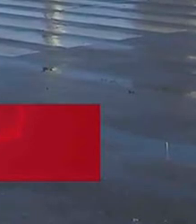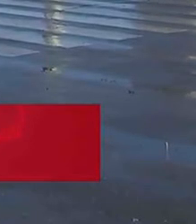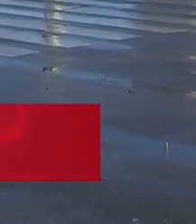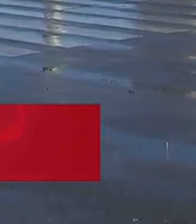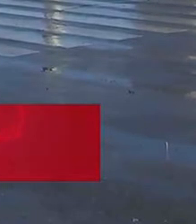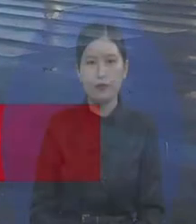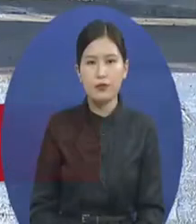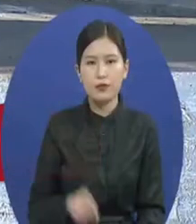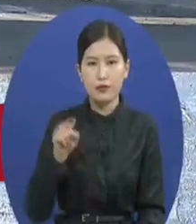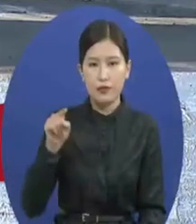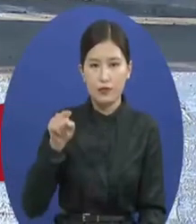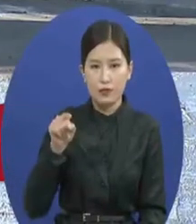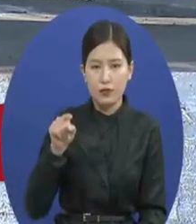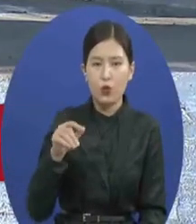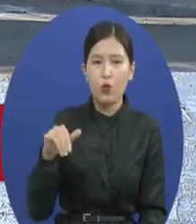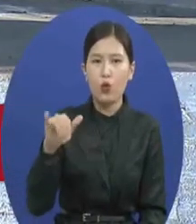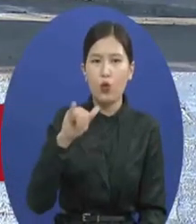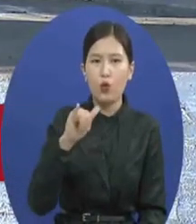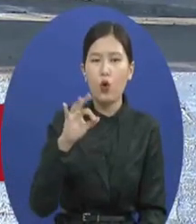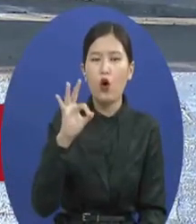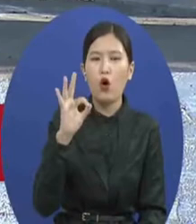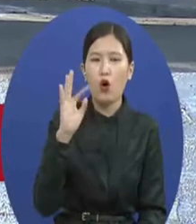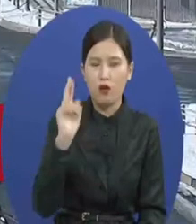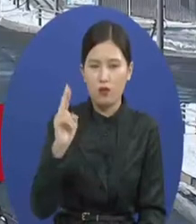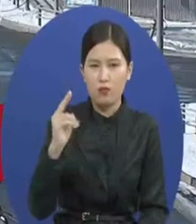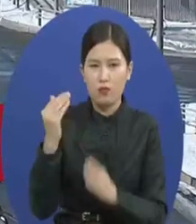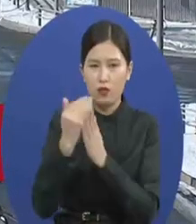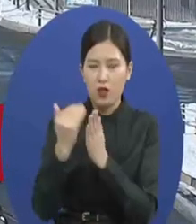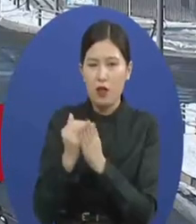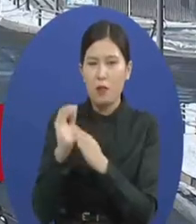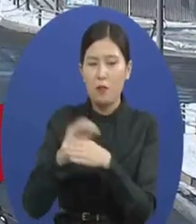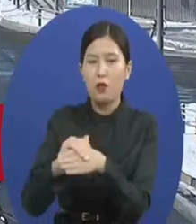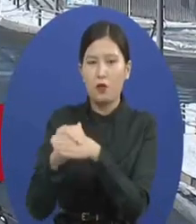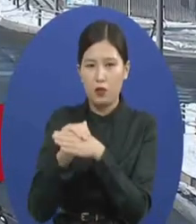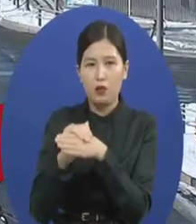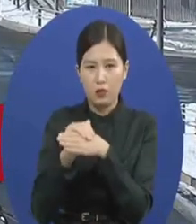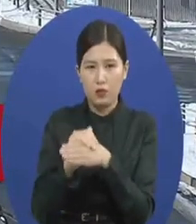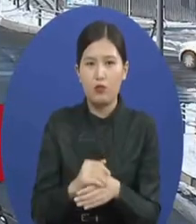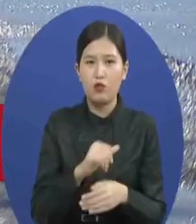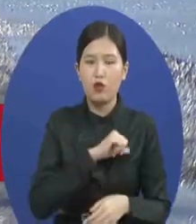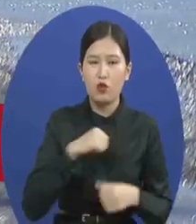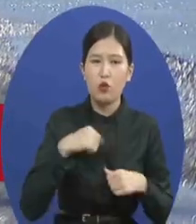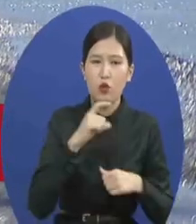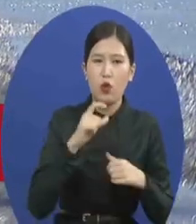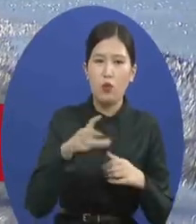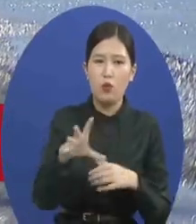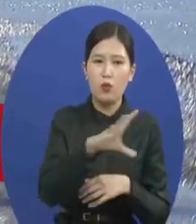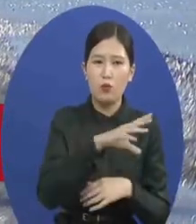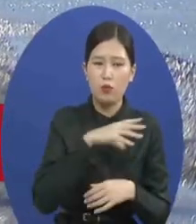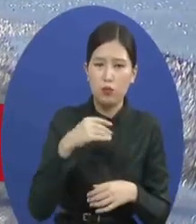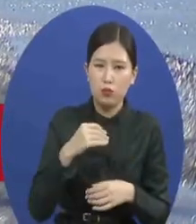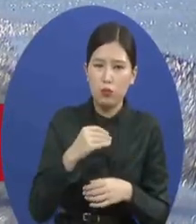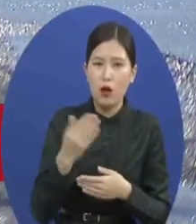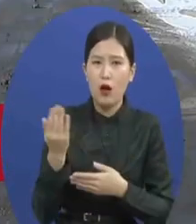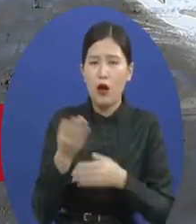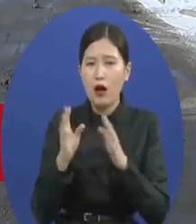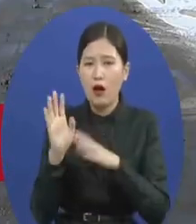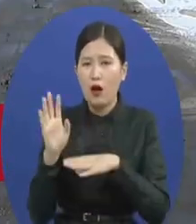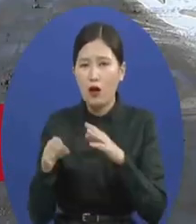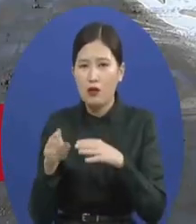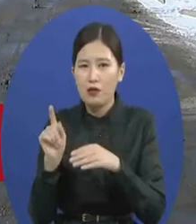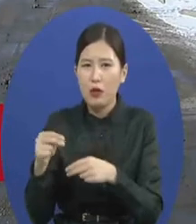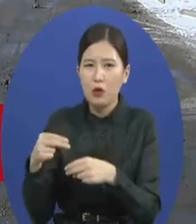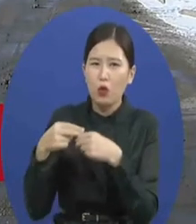Улсын онцгой комиссийн даргын тайланд дурдгдсан баримтууд. Манай иргэдийн нэг хэсэг нь хинээс ч хаанаас ч ямар ч тусламж дэмжлэг хүсэлгүй